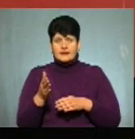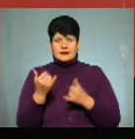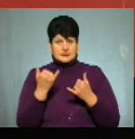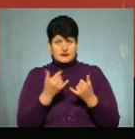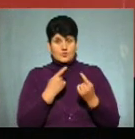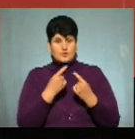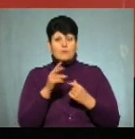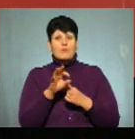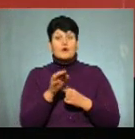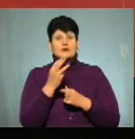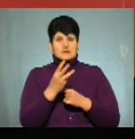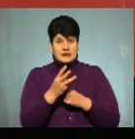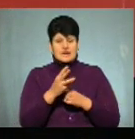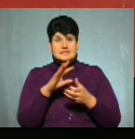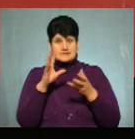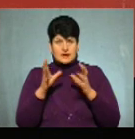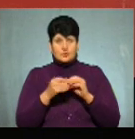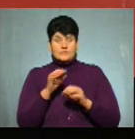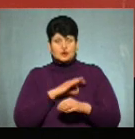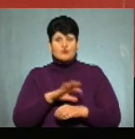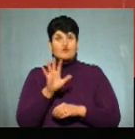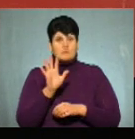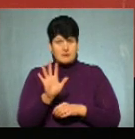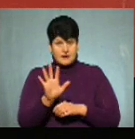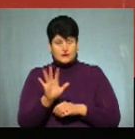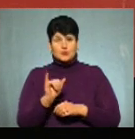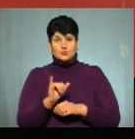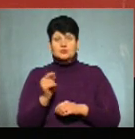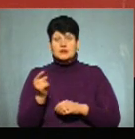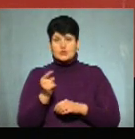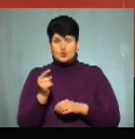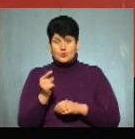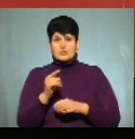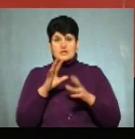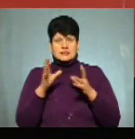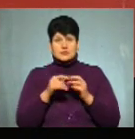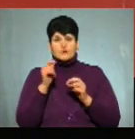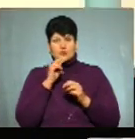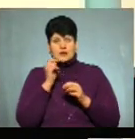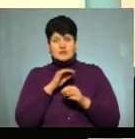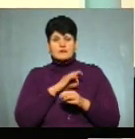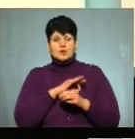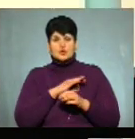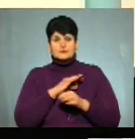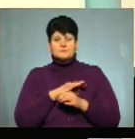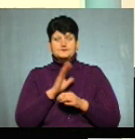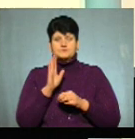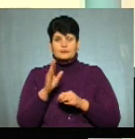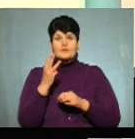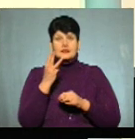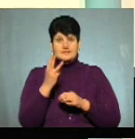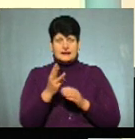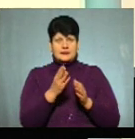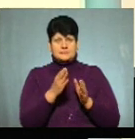Тобто в світі використовується загалом і 5. У Тернополі і загалом в Україні використовуватиметься 3